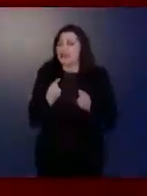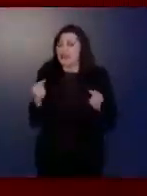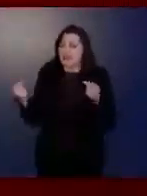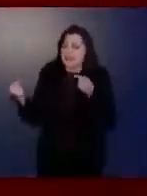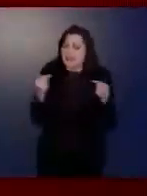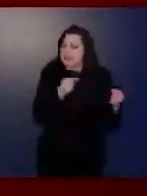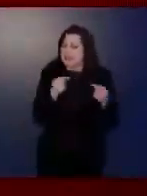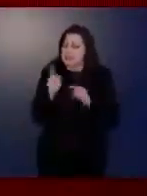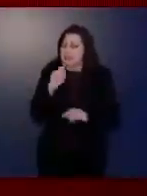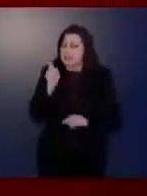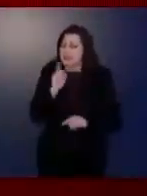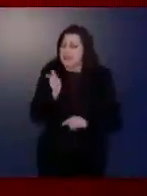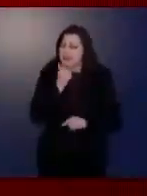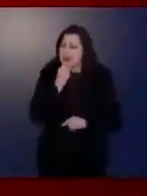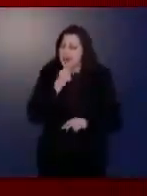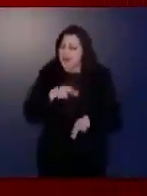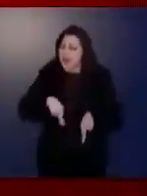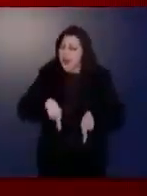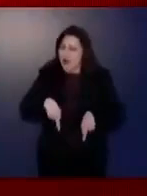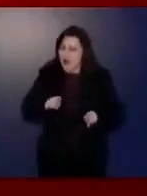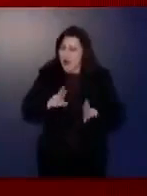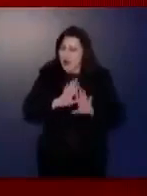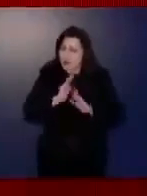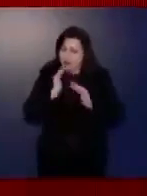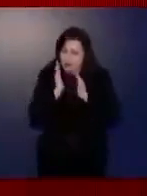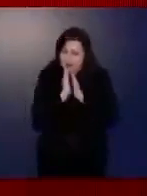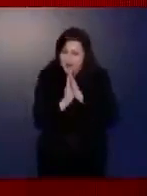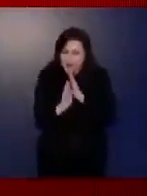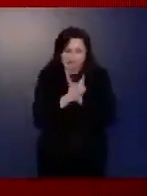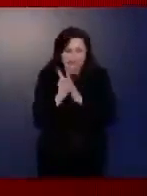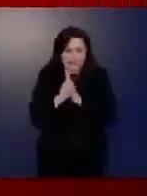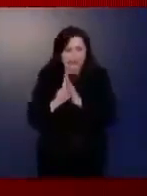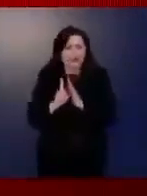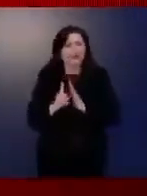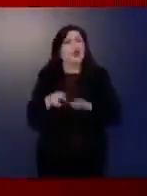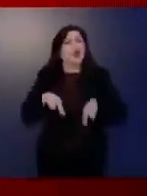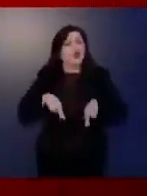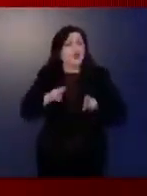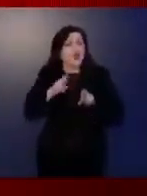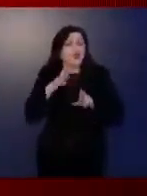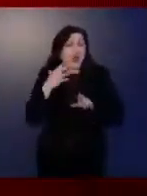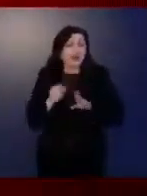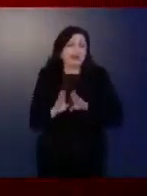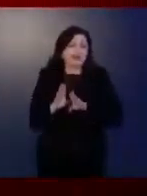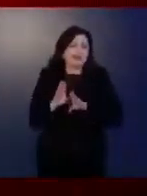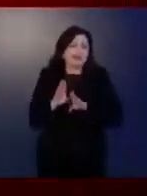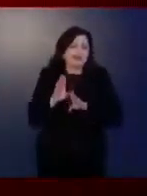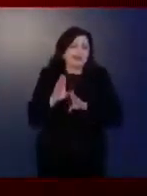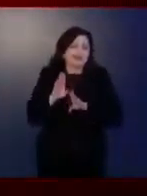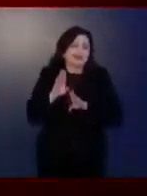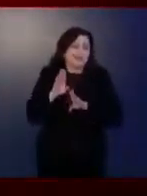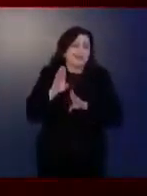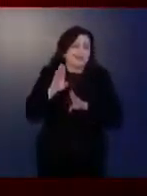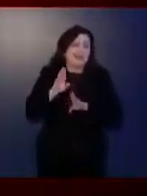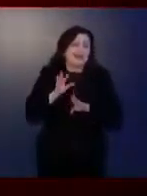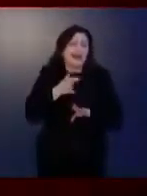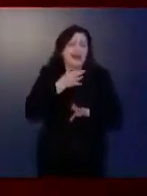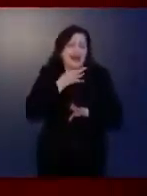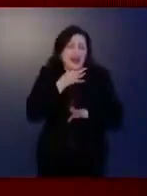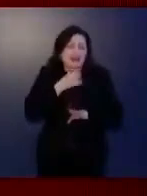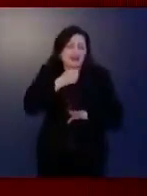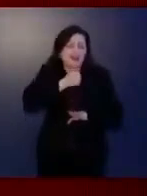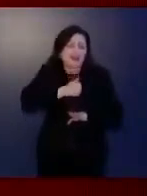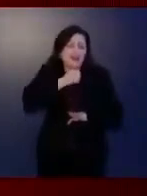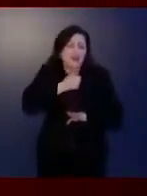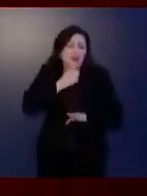ο δρόμος. Είναι ανηφορικός και θέλει γερό στομάχι και πίστη ότι η